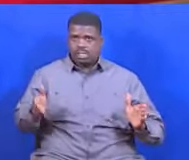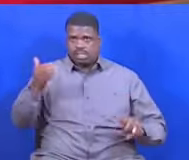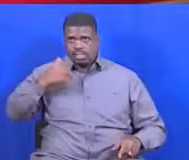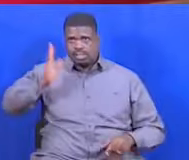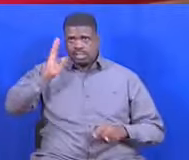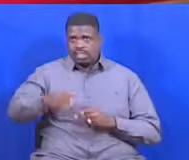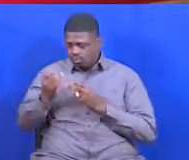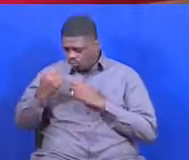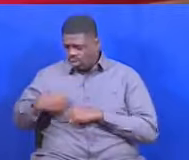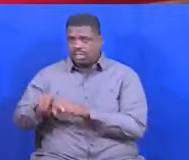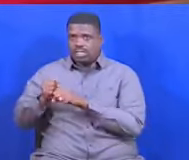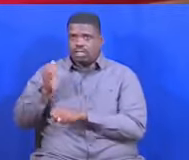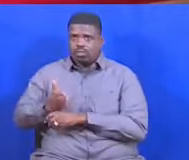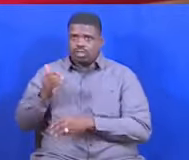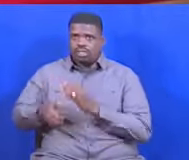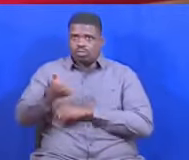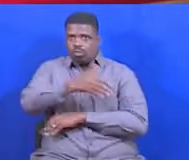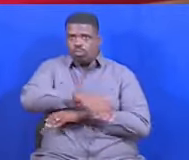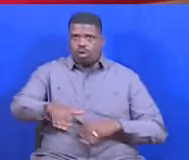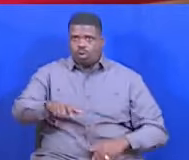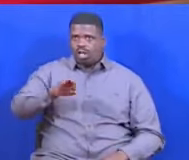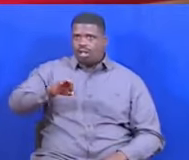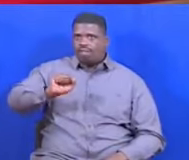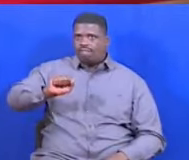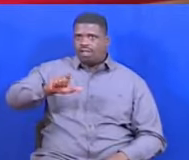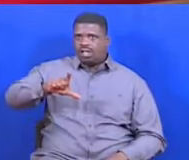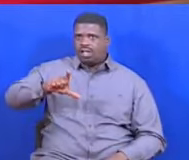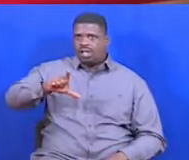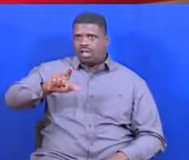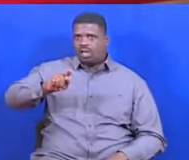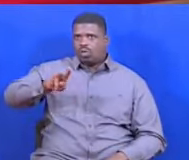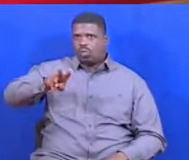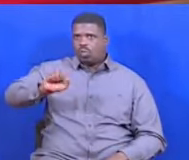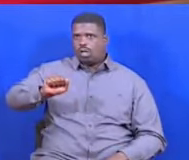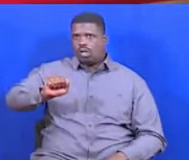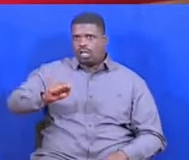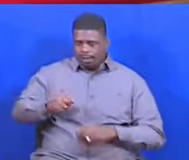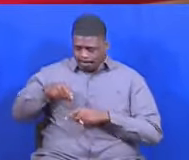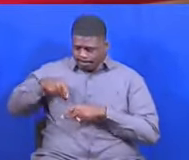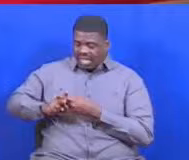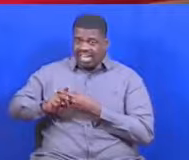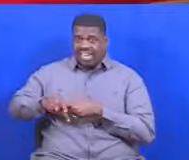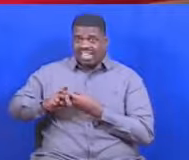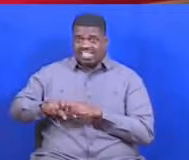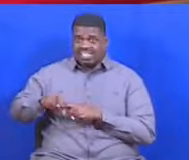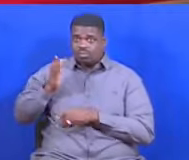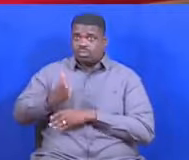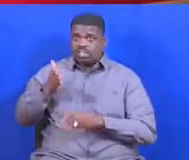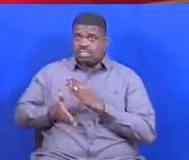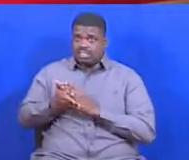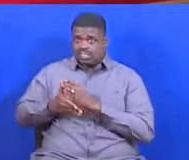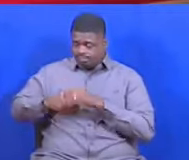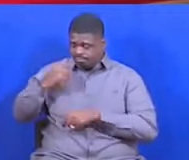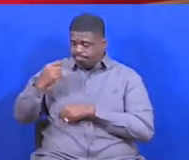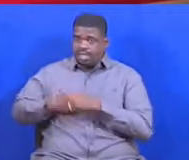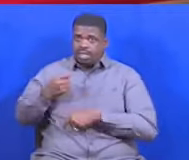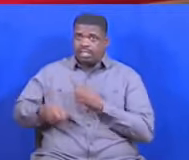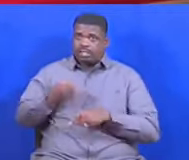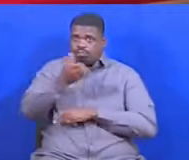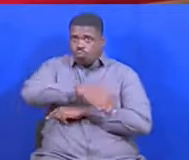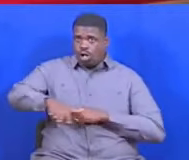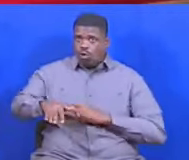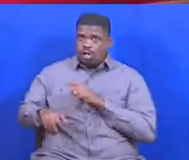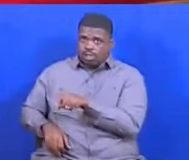inaendelea na utekelezaji wa ujenzi wa bwawa la Farkwa, ambapo mkandarasi wa ujenzi wa bwawa hilo